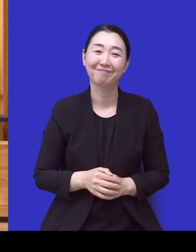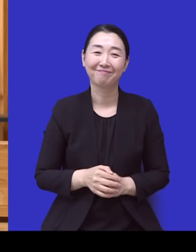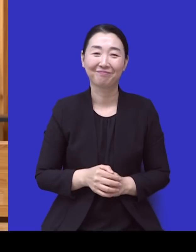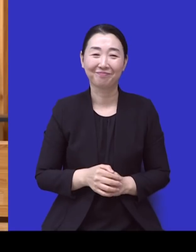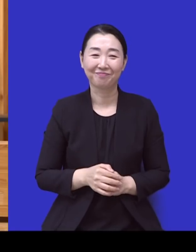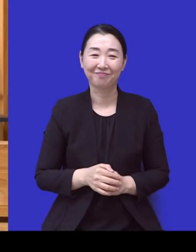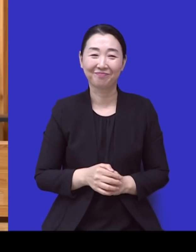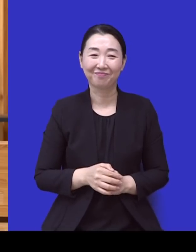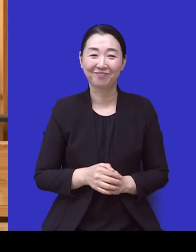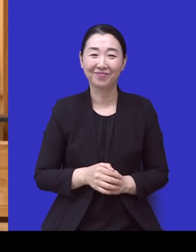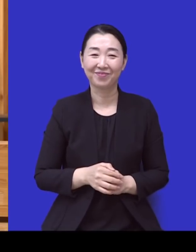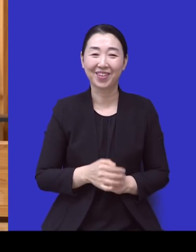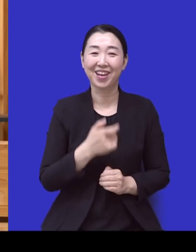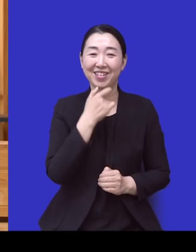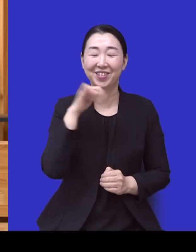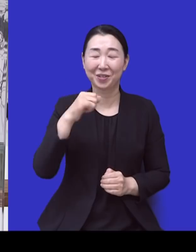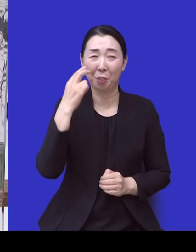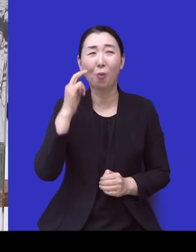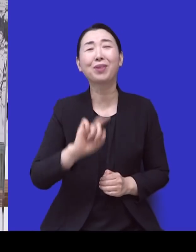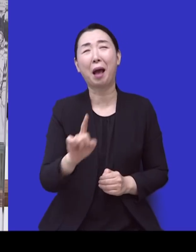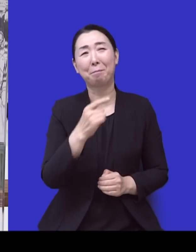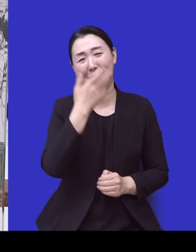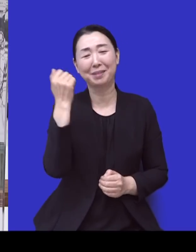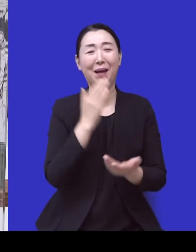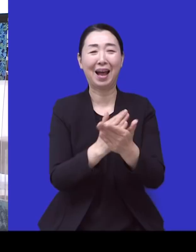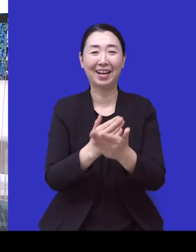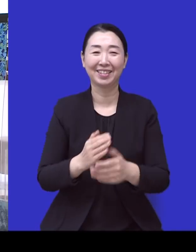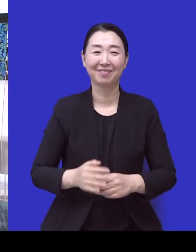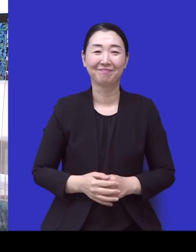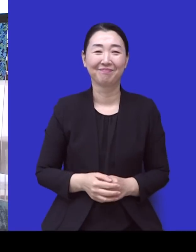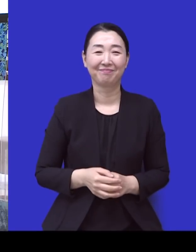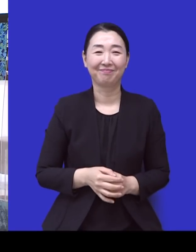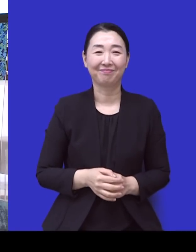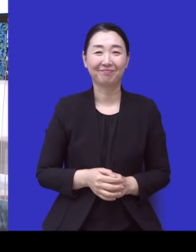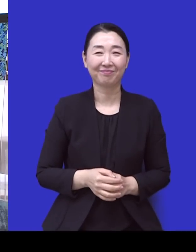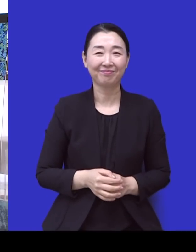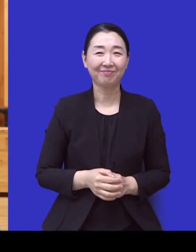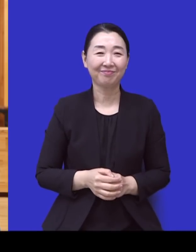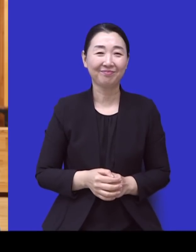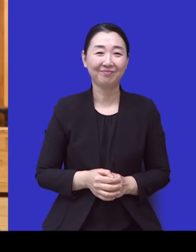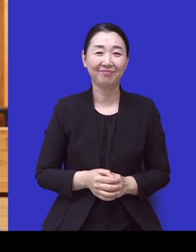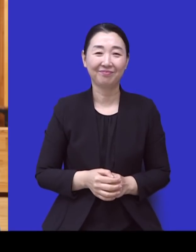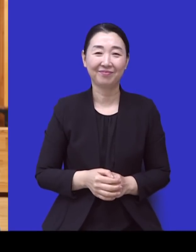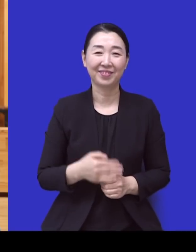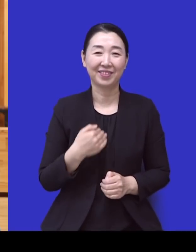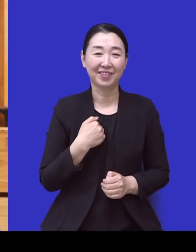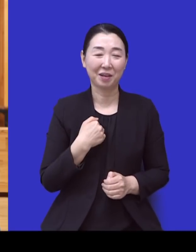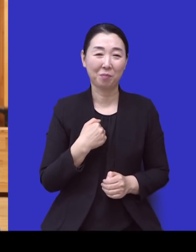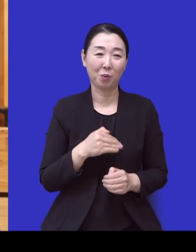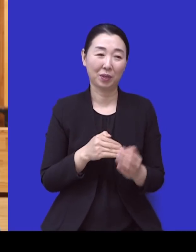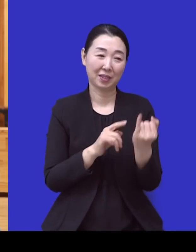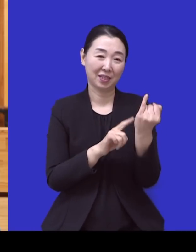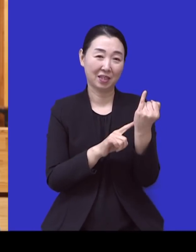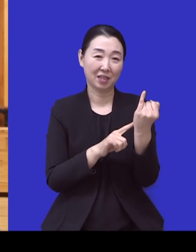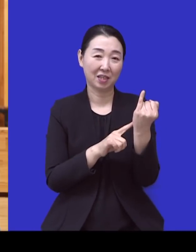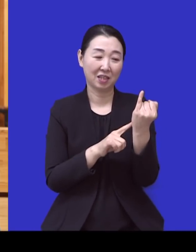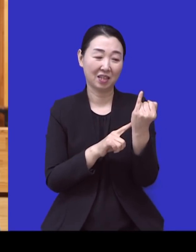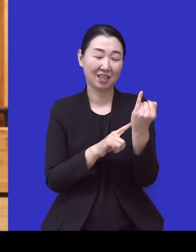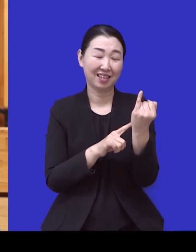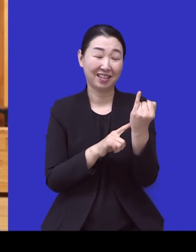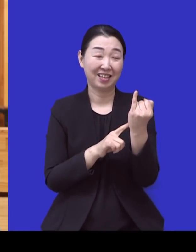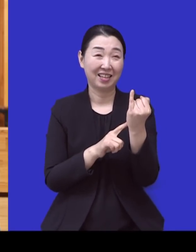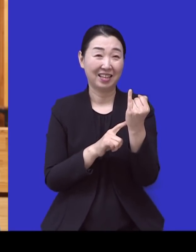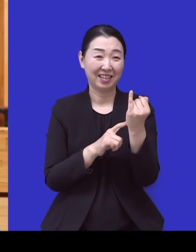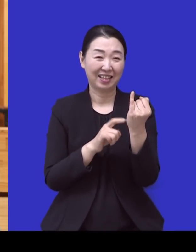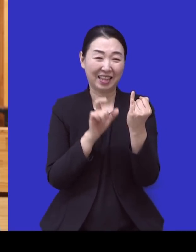이제 있어요. 그런 사람들이. 아, 농담이에요. 또 삐지면 안 돼요. 네, 그리고 저는 특히 K 양에게 잘했던 그 사람은